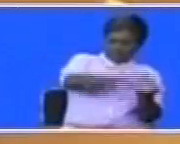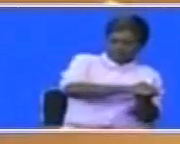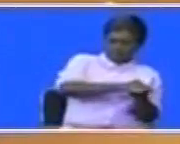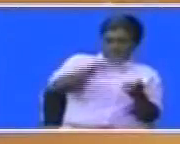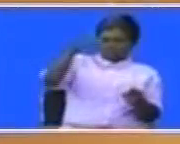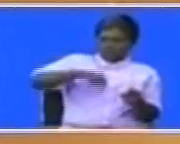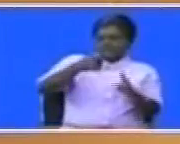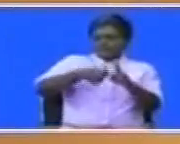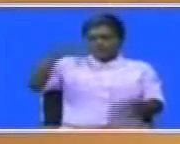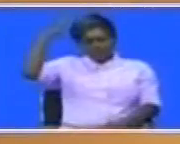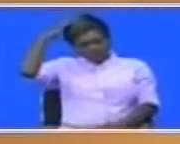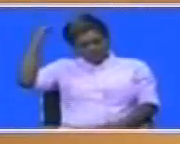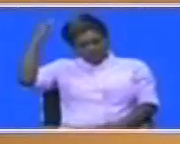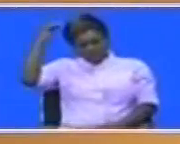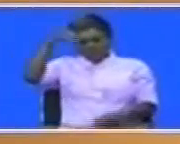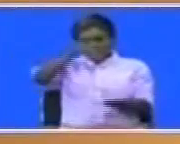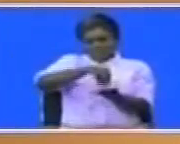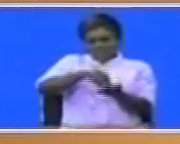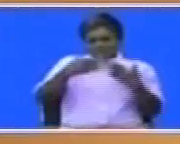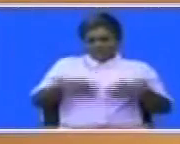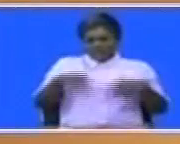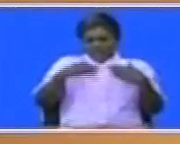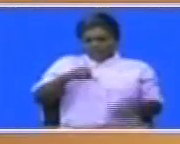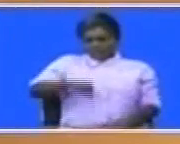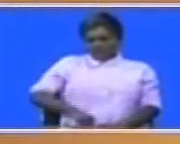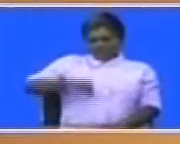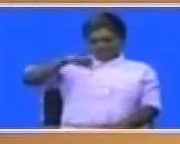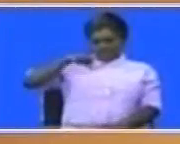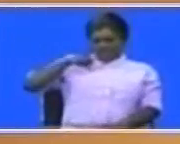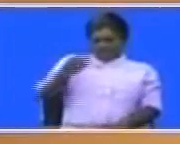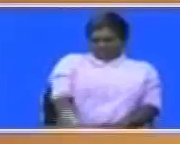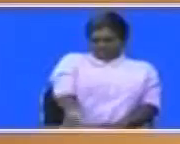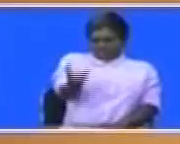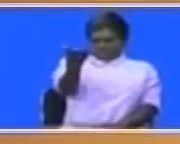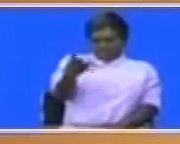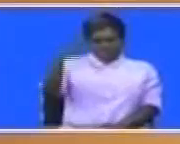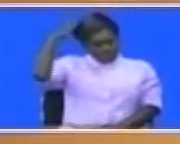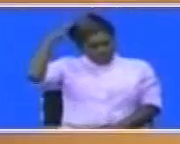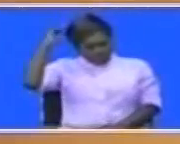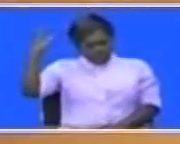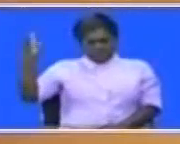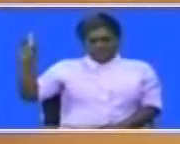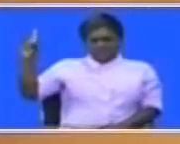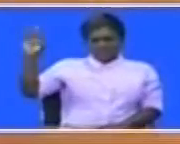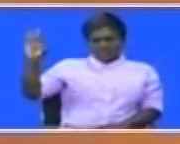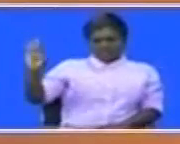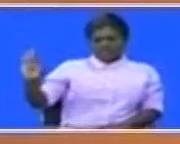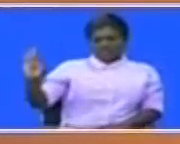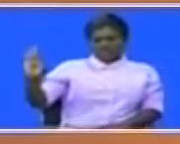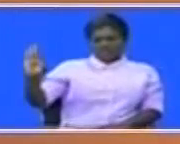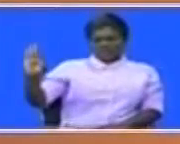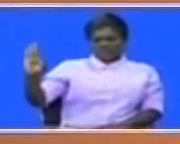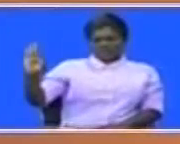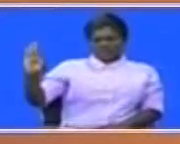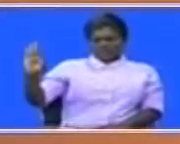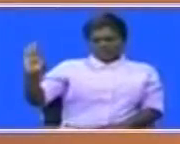kutoka nchini Somalia, wakiwa miongoni mwa wale ambao walijeruhiwa kwenye shambulizi la kigaidi katika kambi ya KDF eneo la Elgede,